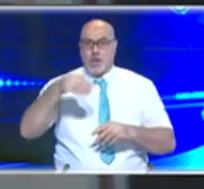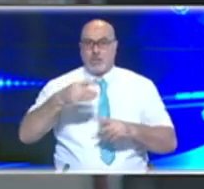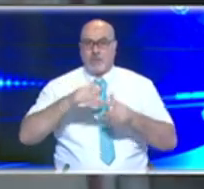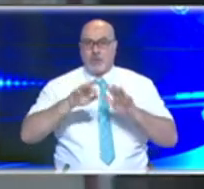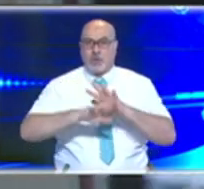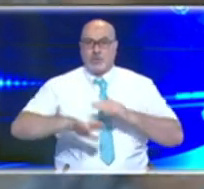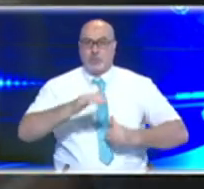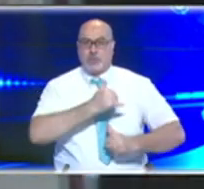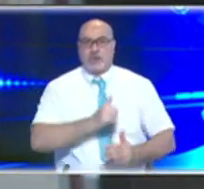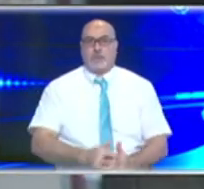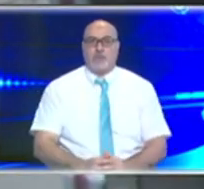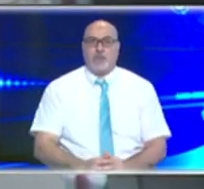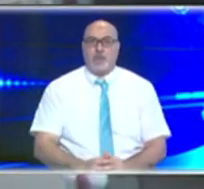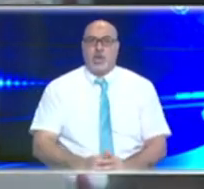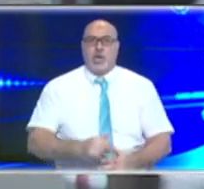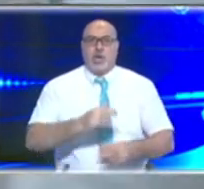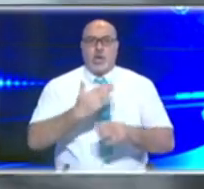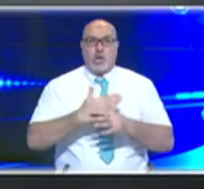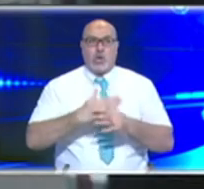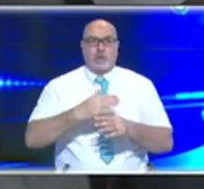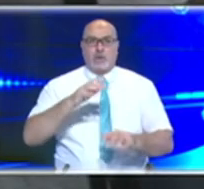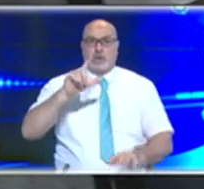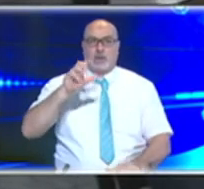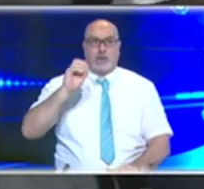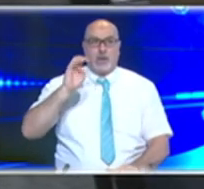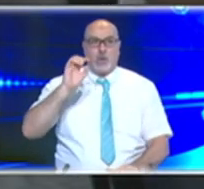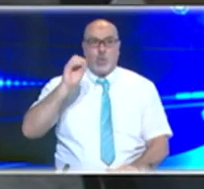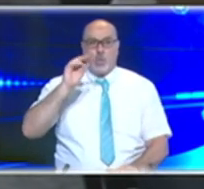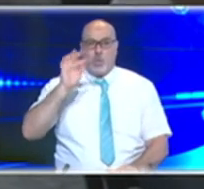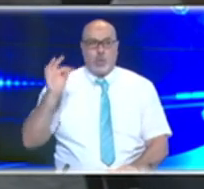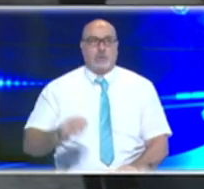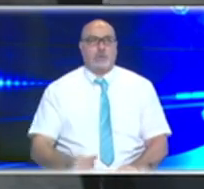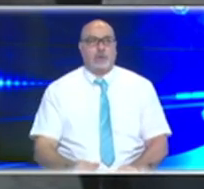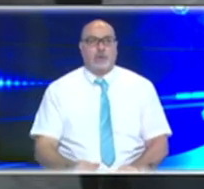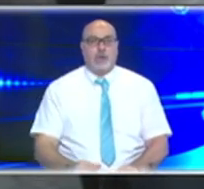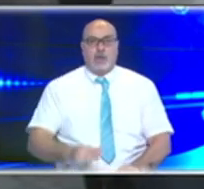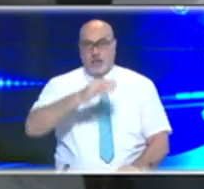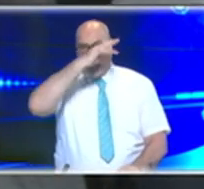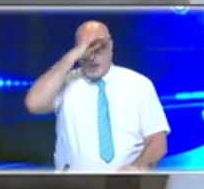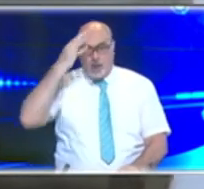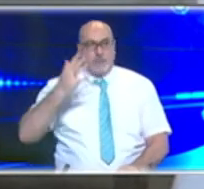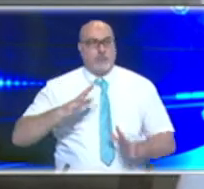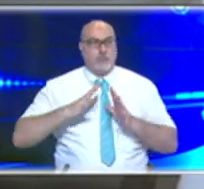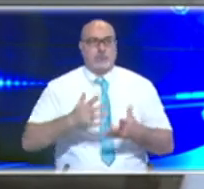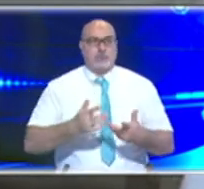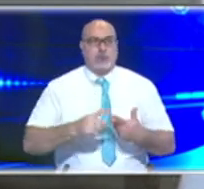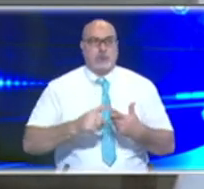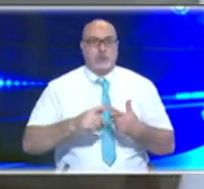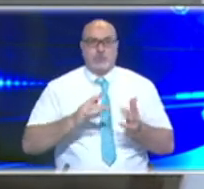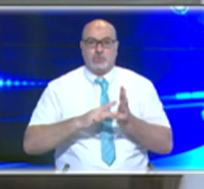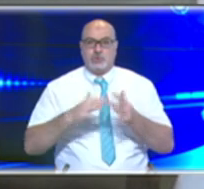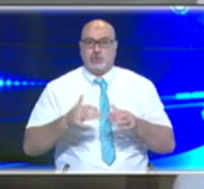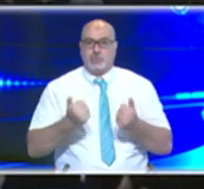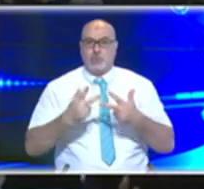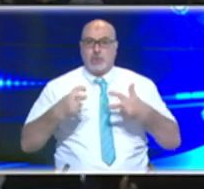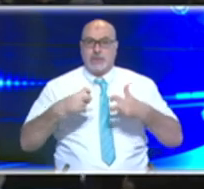العسكرية، والعينة من مدرسة أشبال الأمة بالأغواط، حيث خضع تلاميذ المترشحين إلى عدة